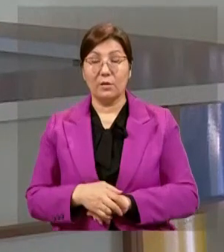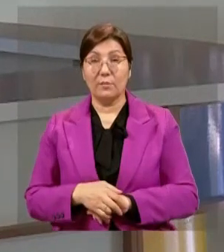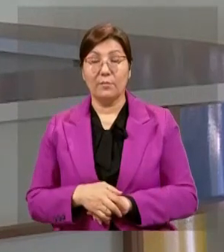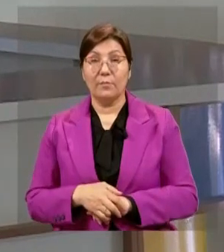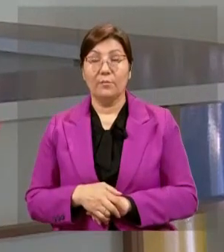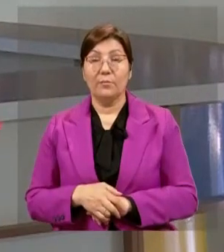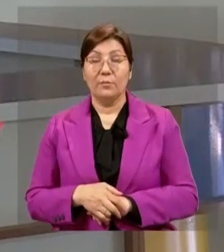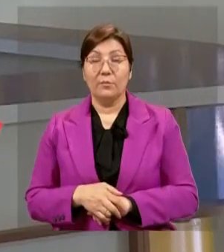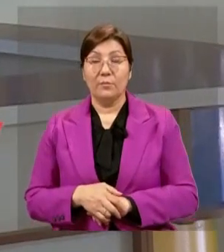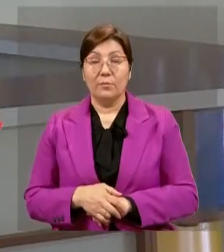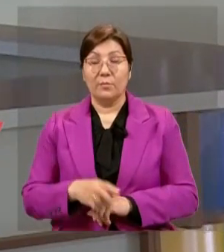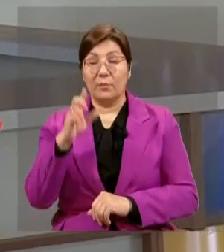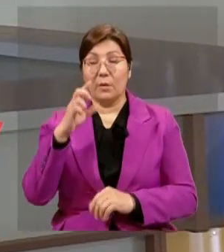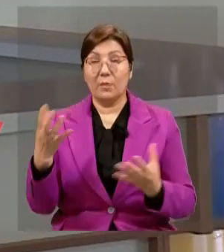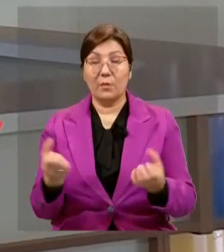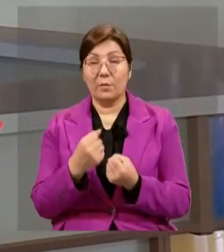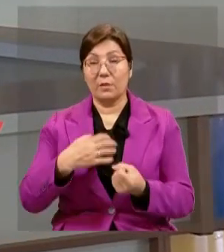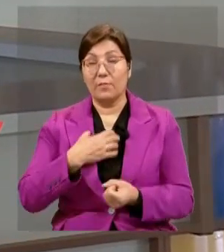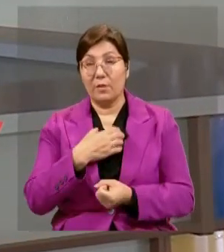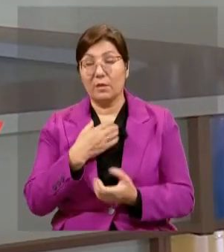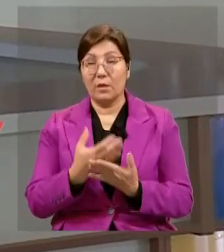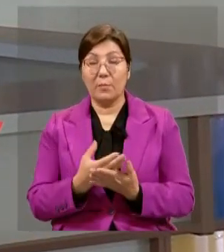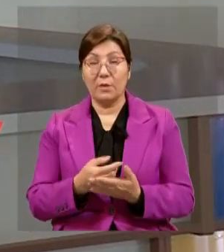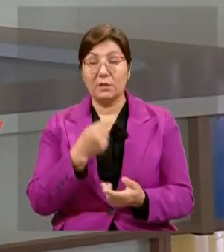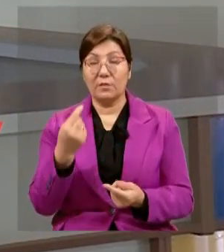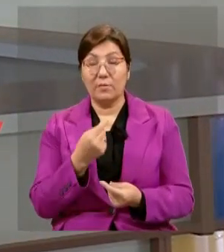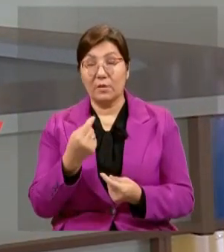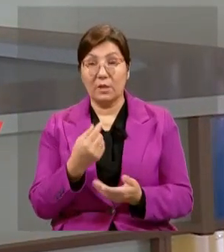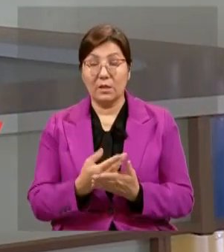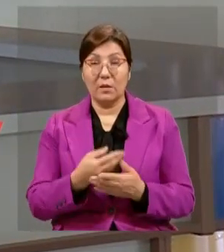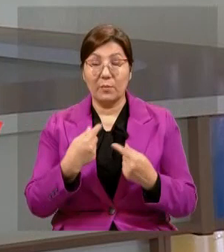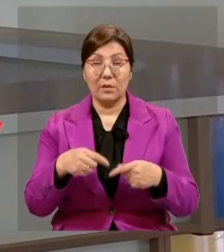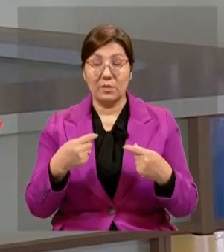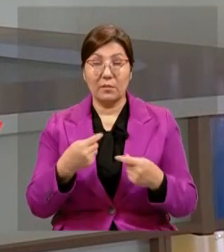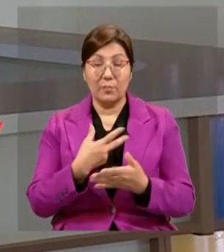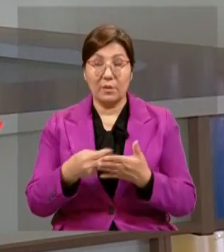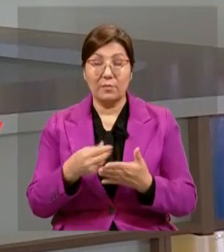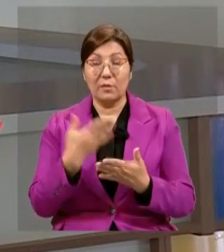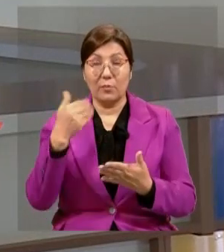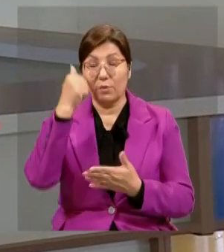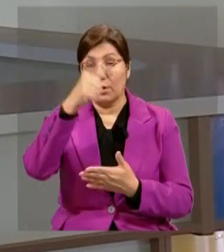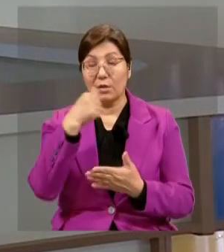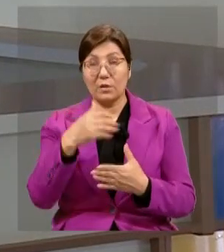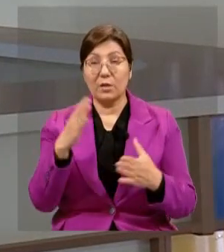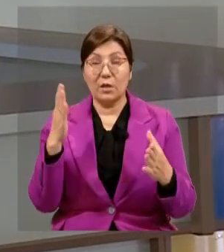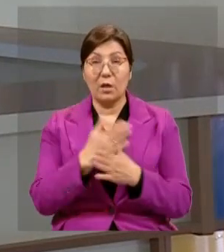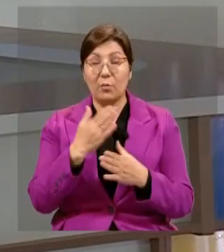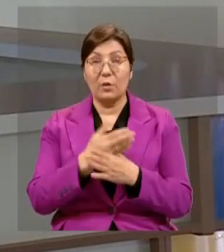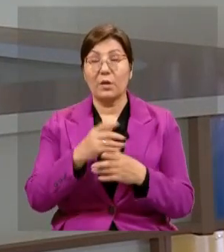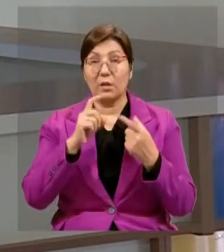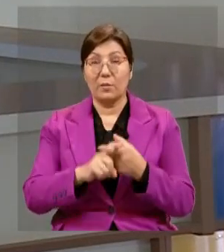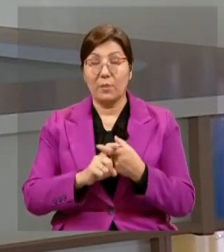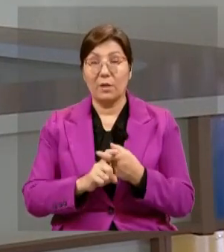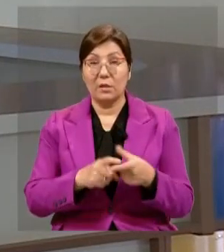господдержки. Мемлекеттік қолдаудың ең маңыздысы дәнді дақыл тұқымын субсидиялау. Өткен жылы ауа райының қолайсыздығына байланысты дайындау мүмкін